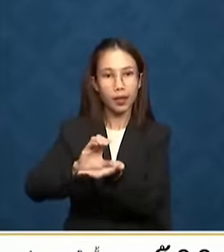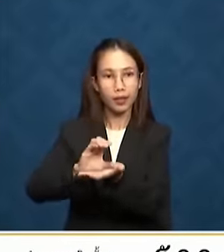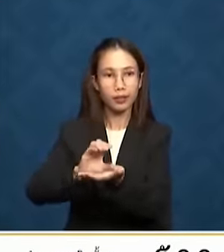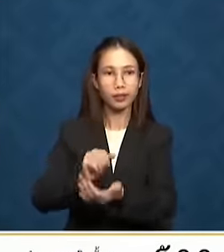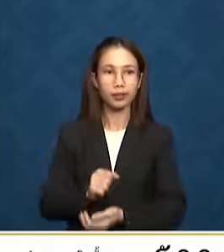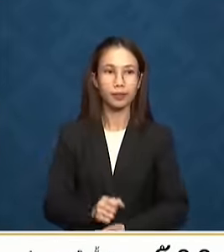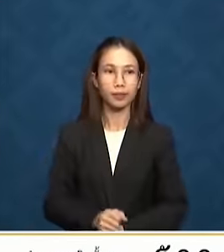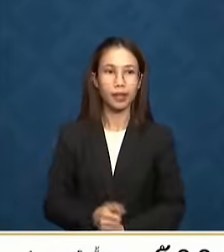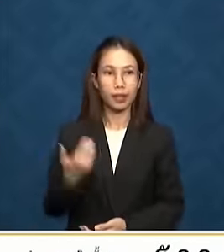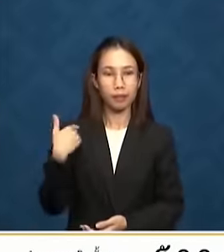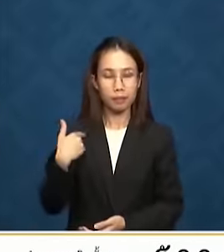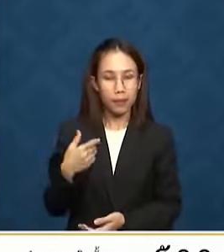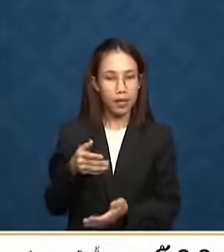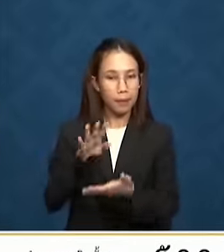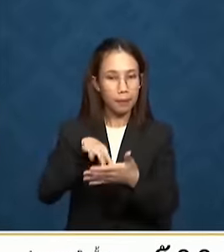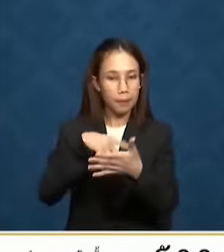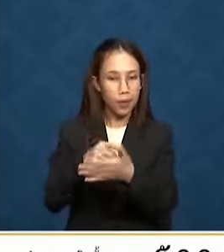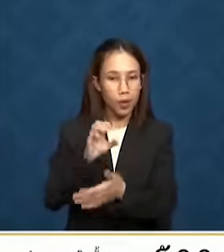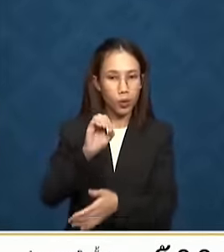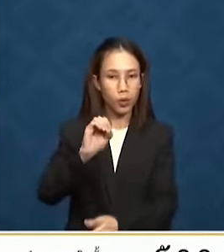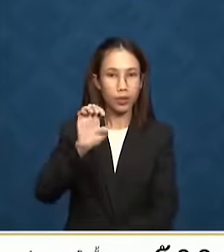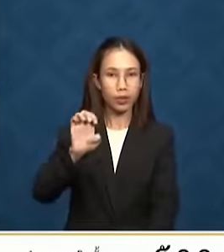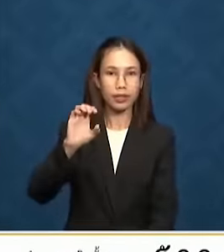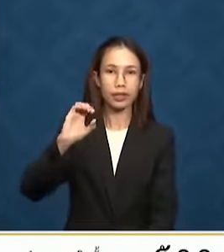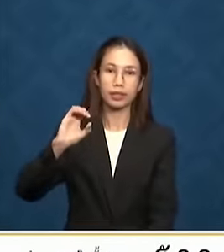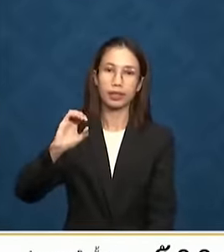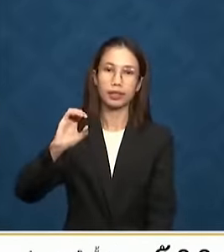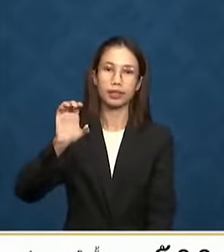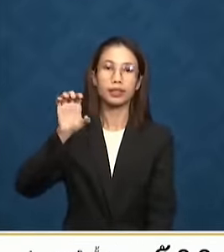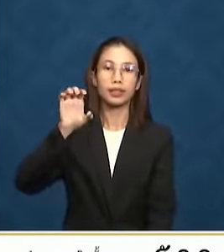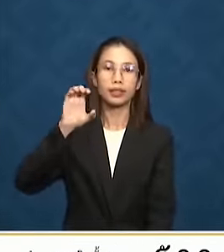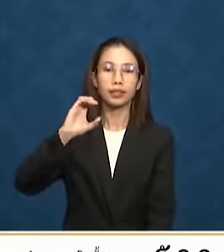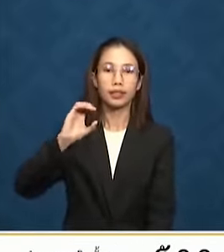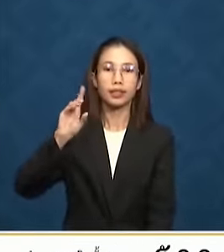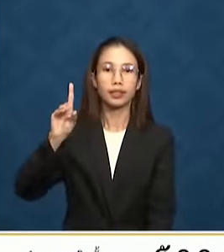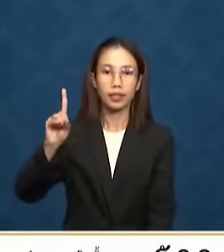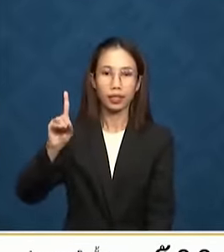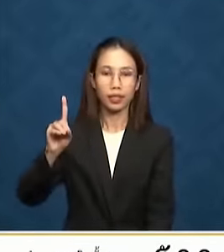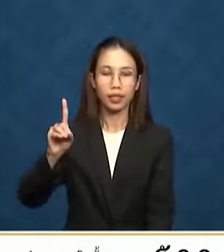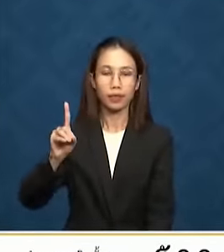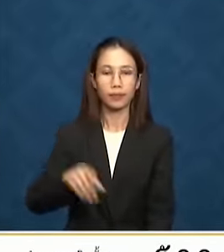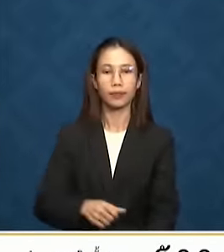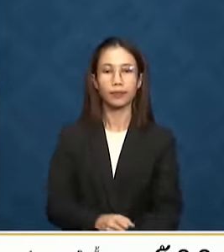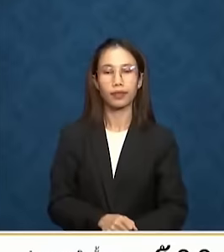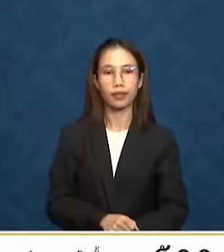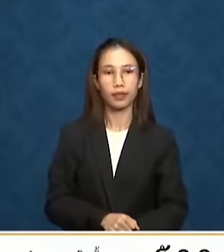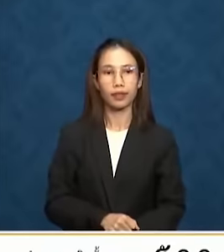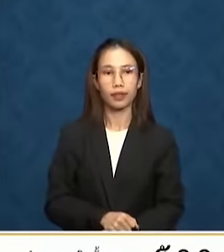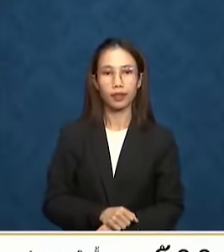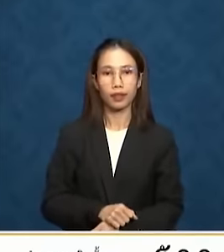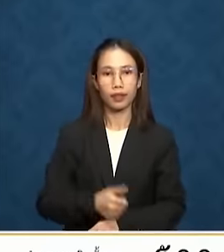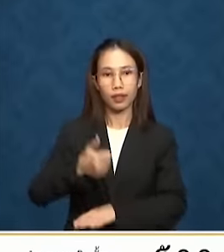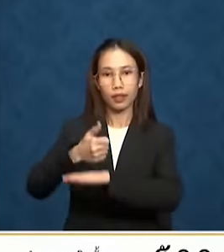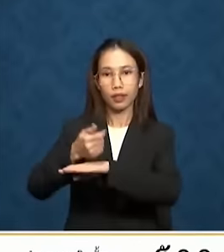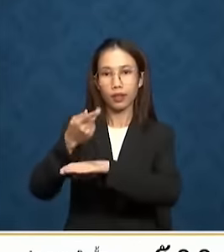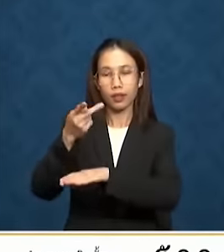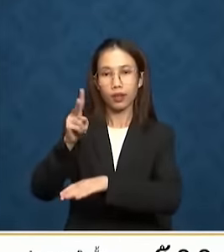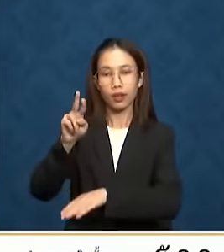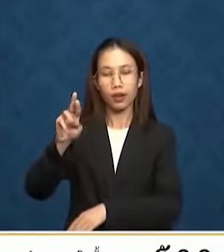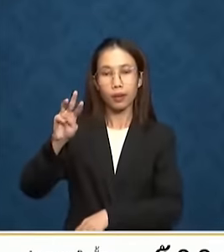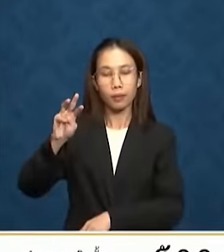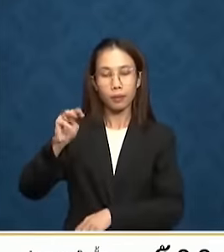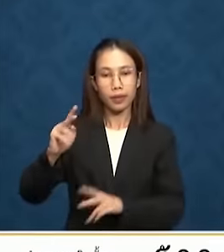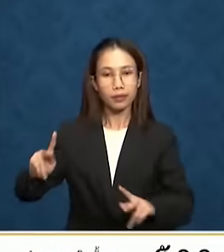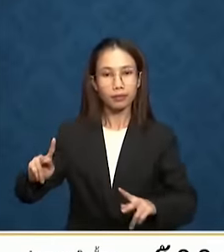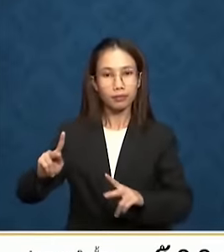Practiceหรือมีไกด์ไลน์ดีดีๆของ oecdแน่นอนวันนี้ท่านรัฐมนตรีต่างประเทศนั่งอยู่กับพวกเราใน